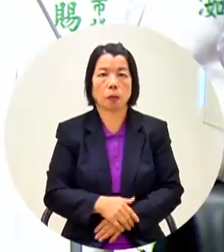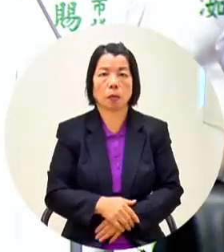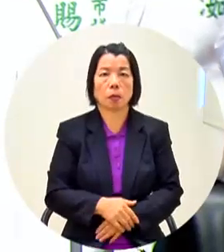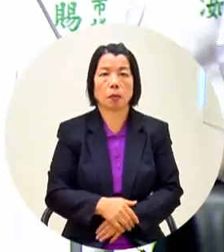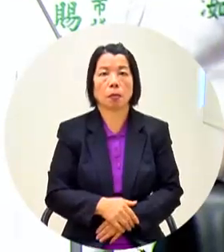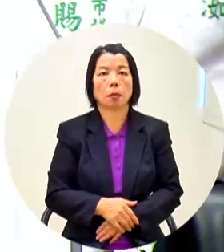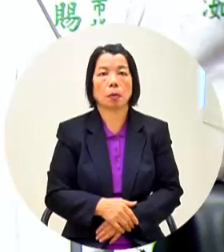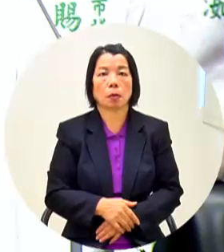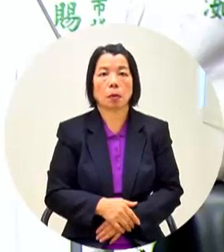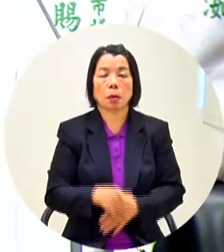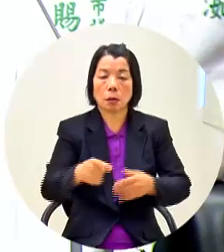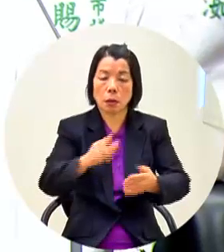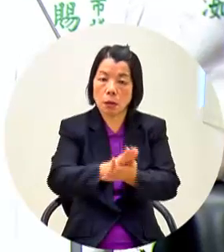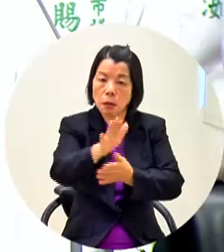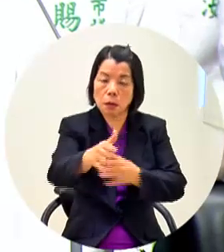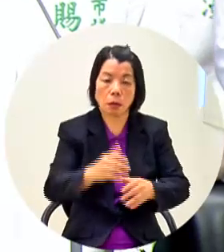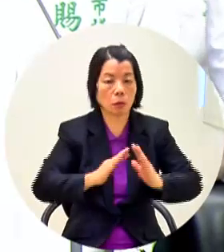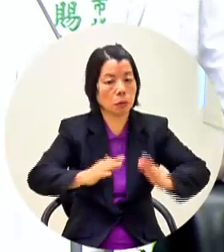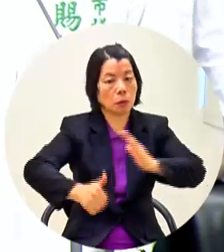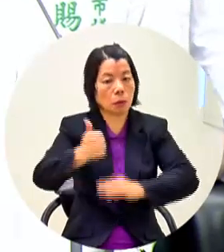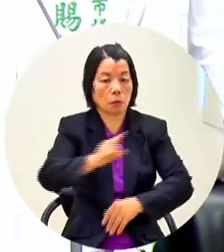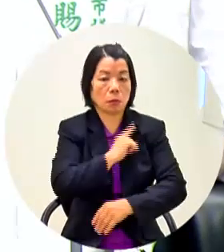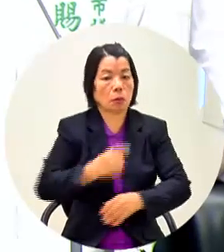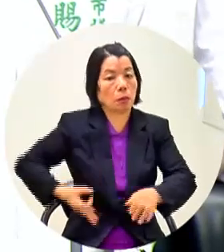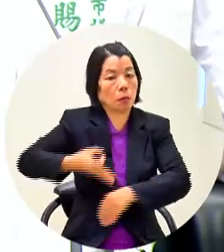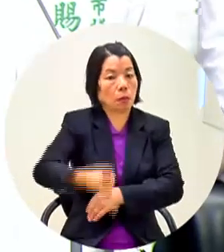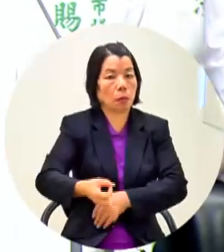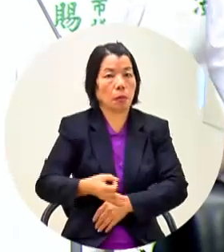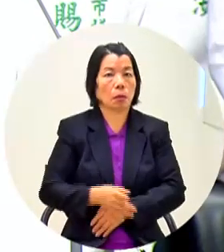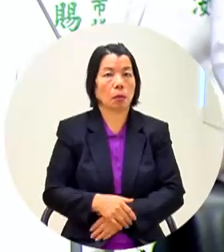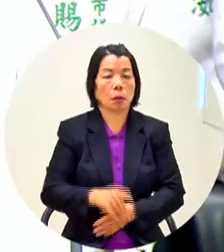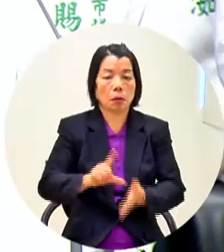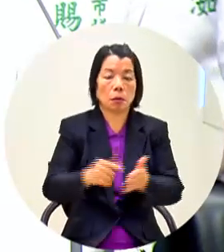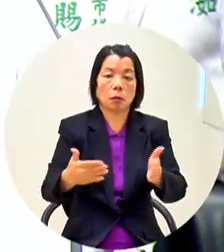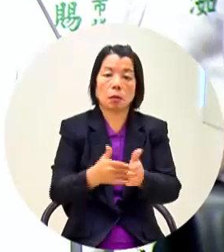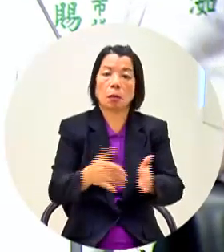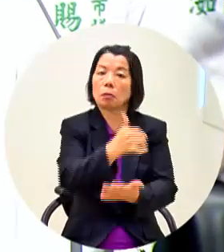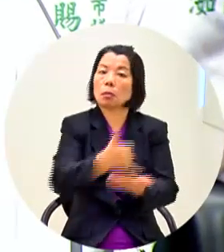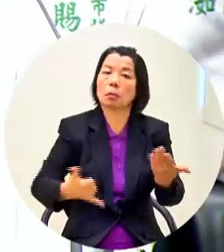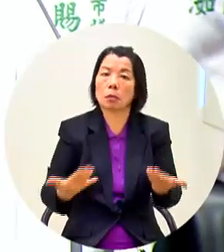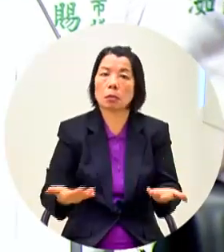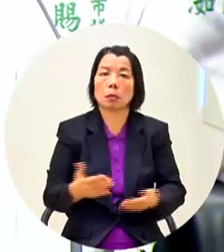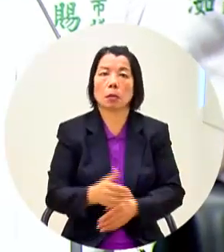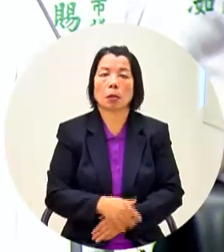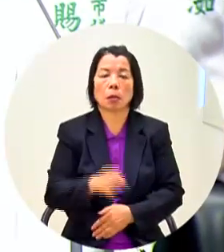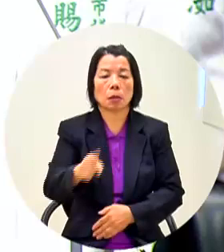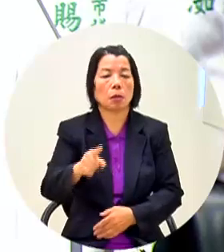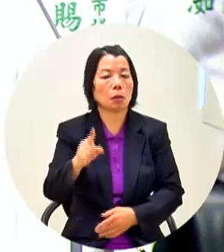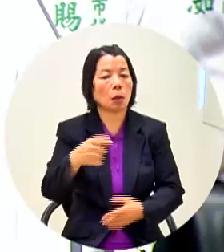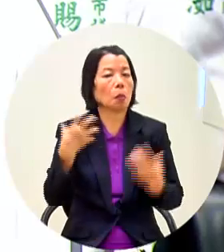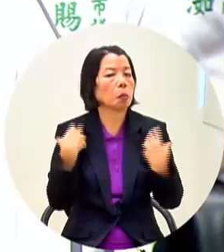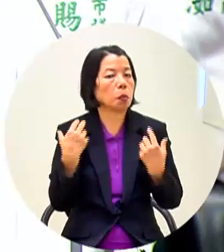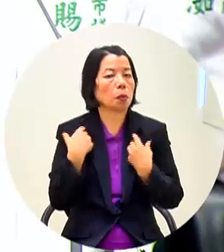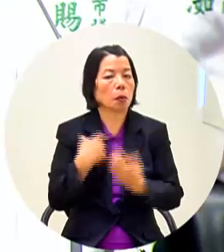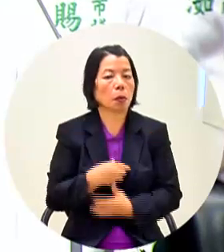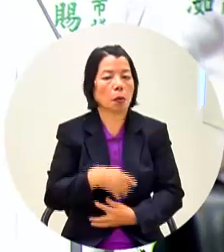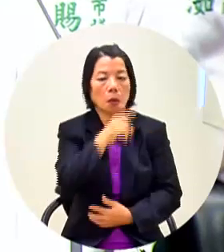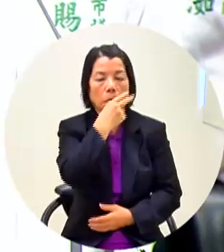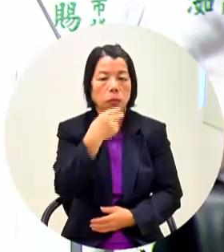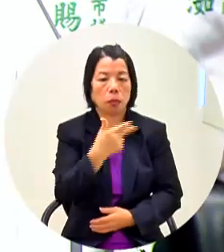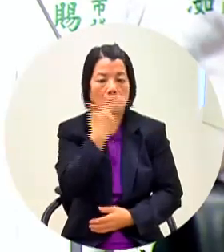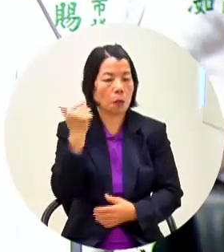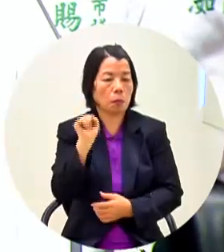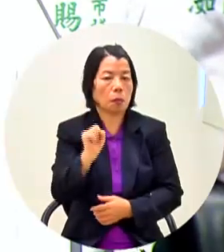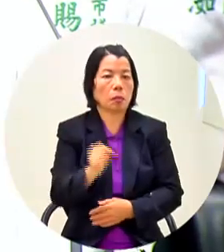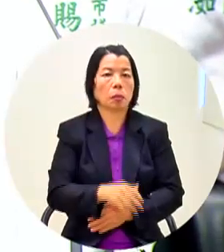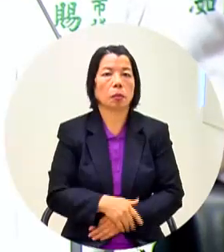摆以后市长代你处理？哦，你若时间到，你就要走啊？你不可以有这种不负责任的心态呢。二倍